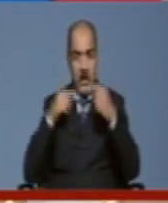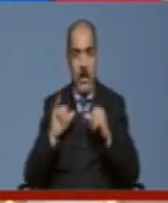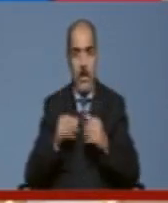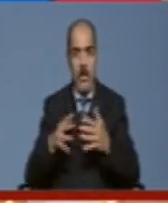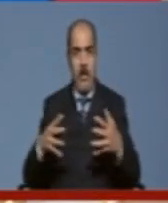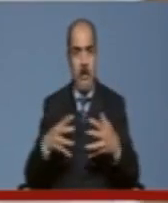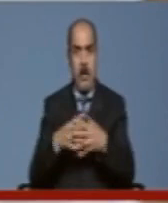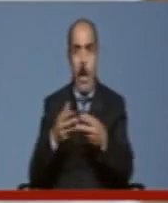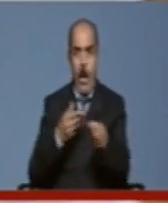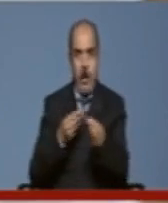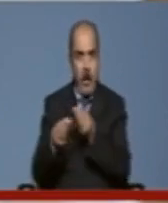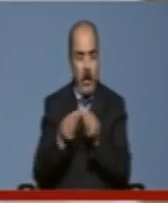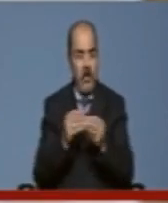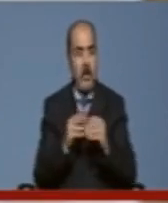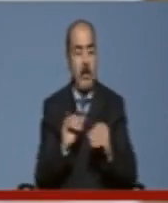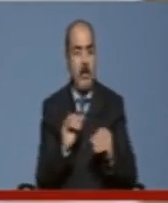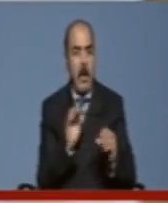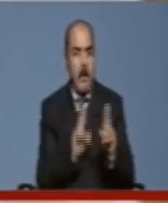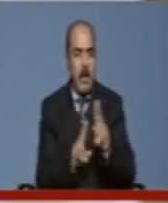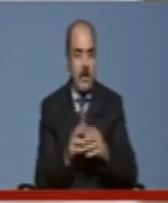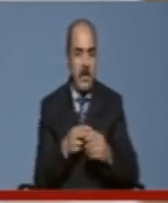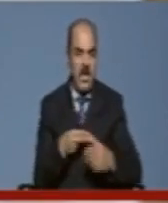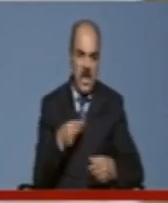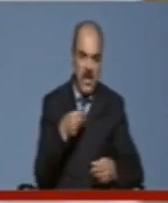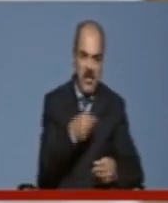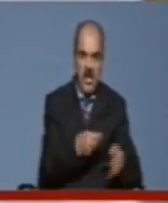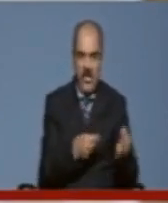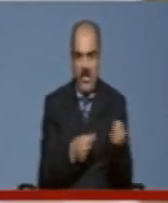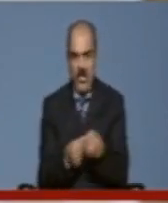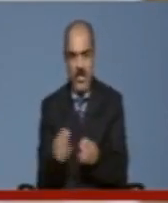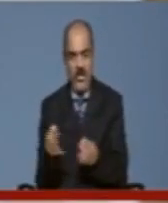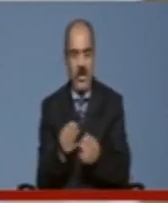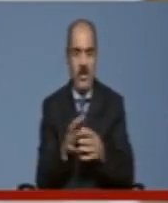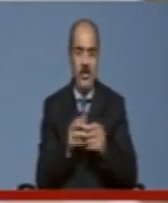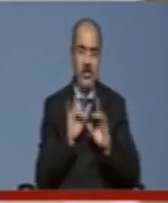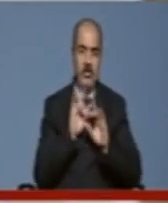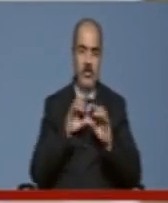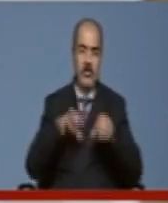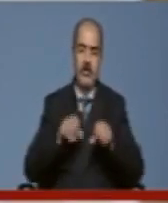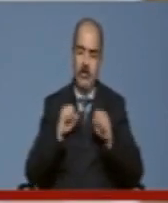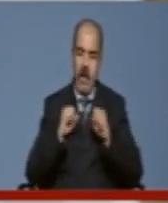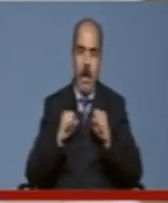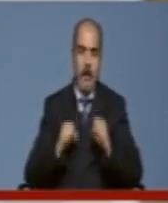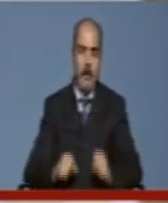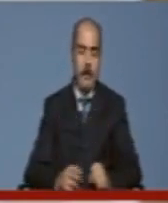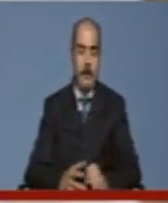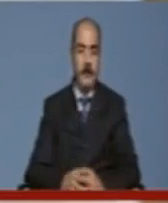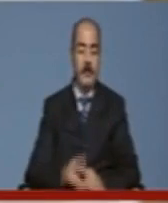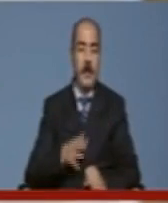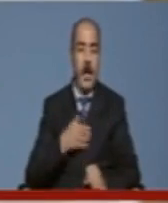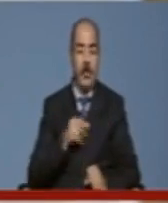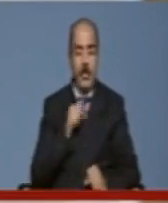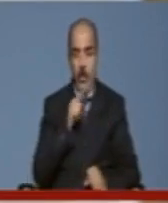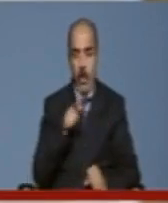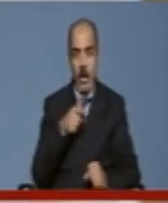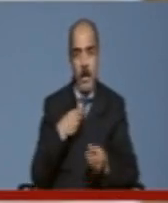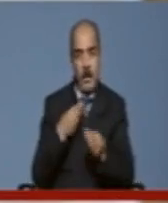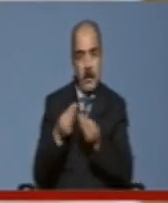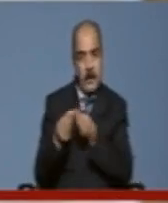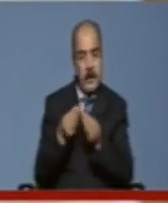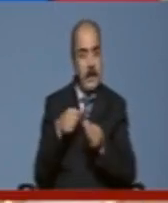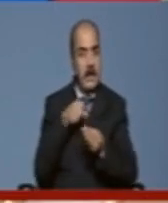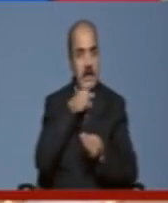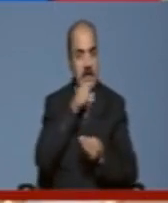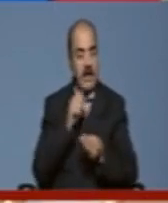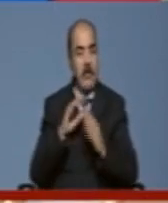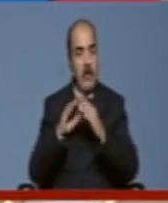من الحقد في هذه المنطقة. كنا نقول مع سيادة الرئيس أننا